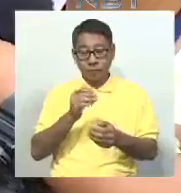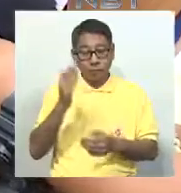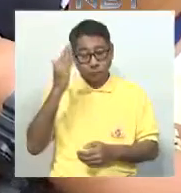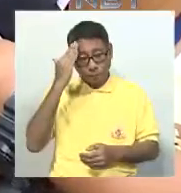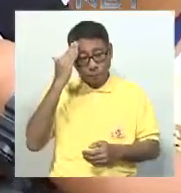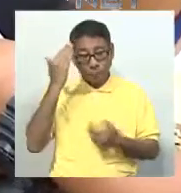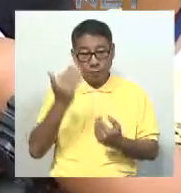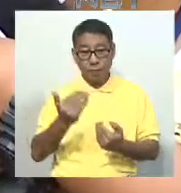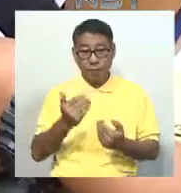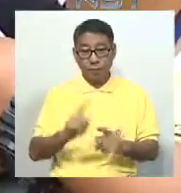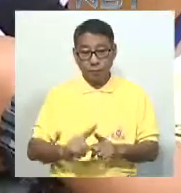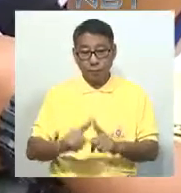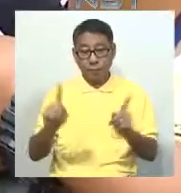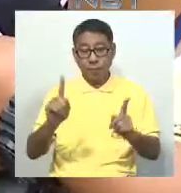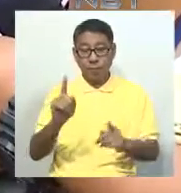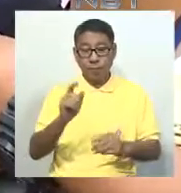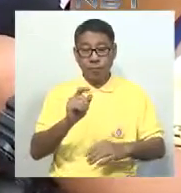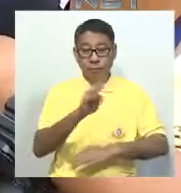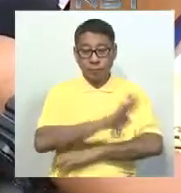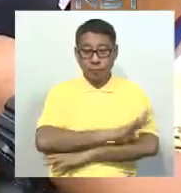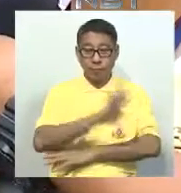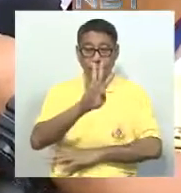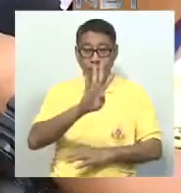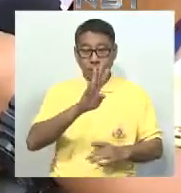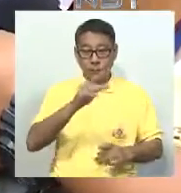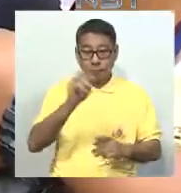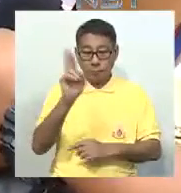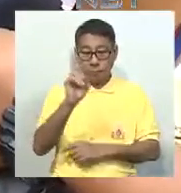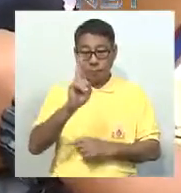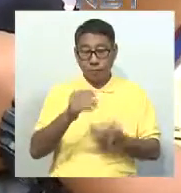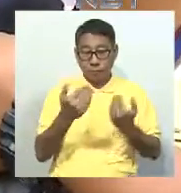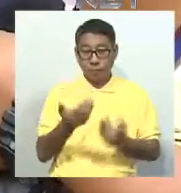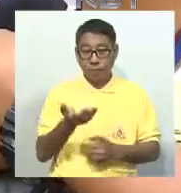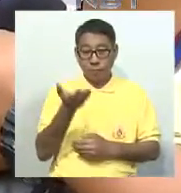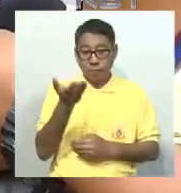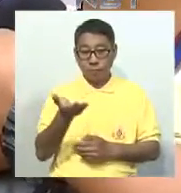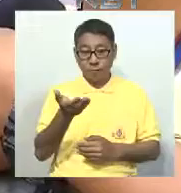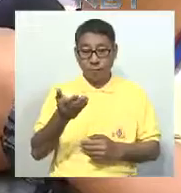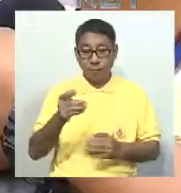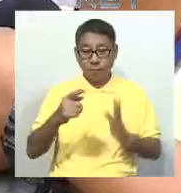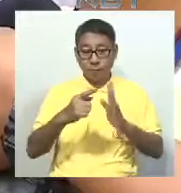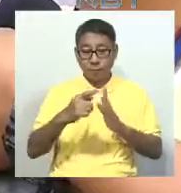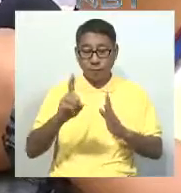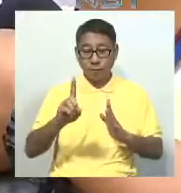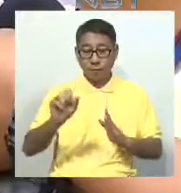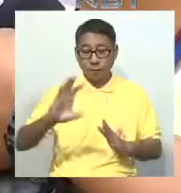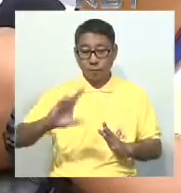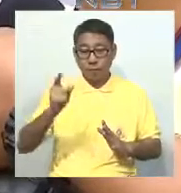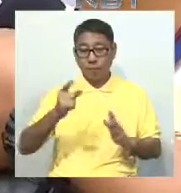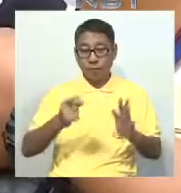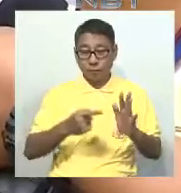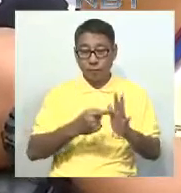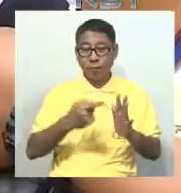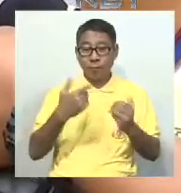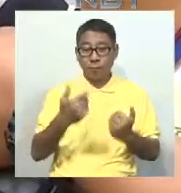าวละอองธุลีพระบาทแต่พอหลังวันที่4เที่ยงเป็นต้นไปก็จะต้องเป็นขอเดชะฝ่าละอองธุลีพระบาทปกกล้าปกกระหม่อม